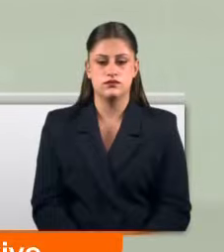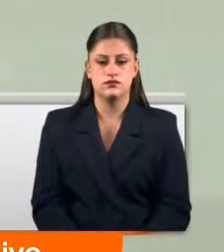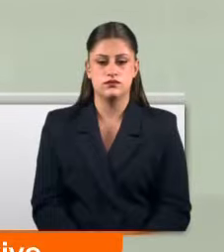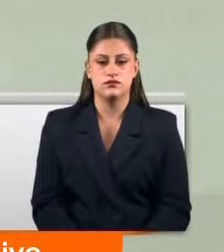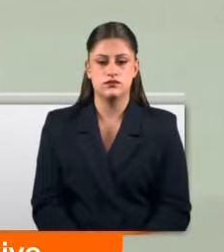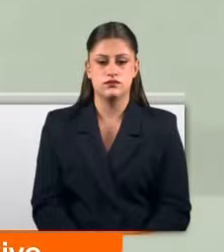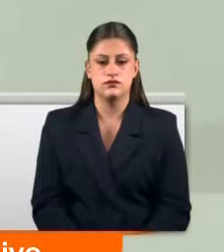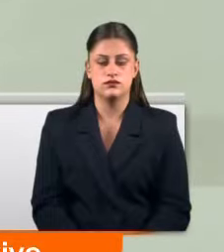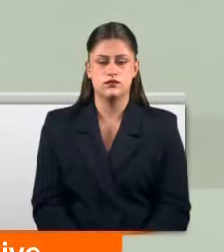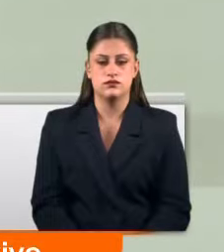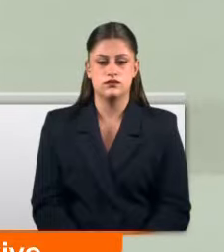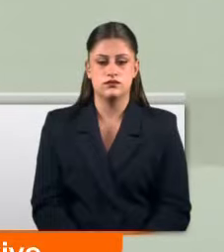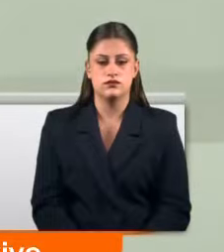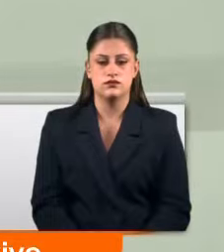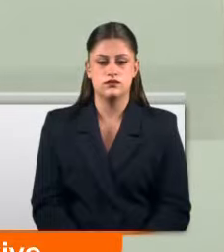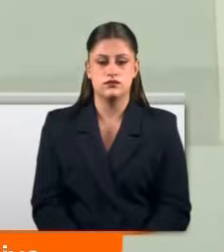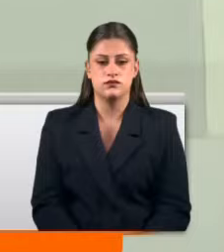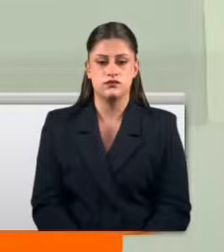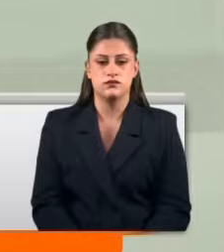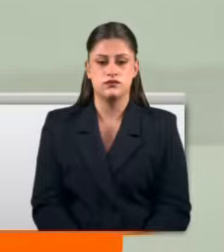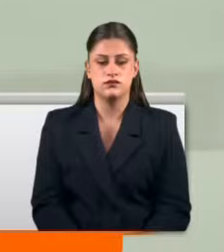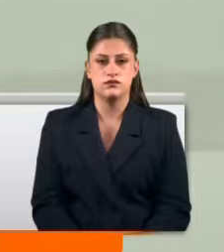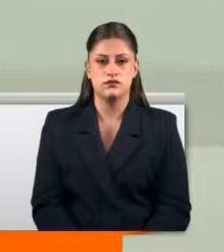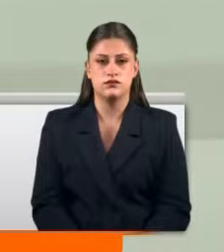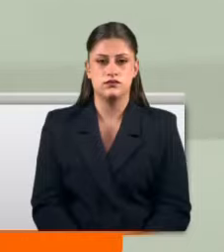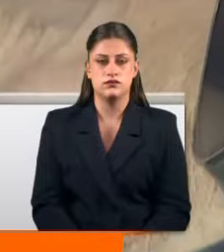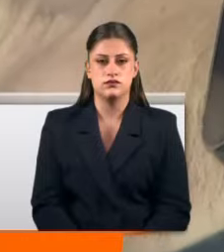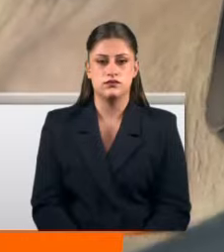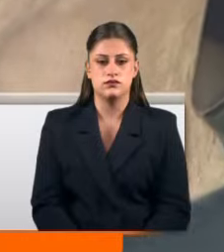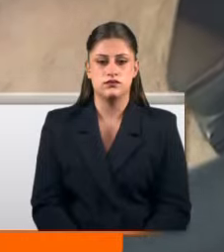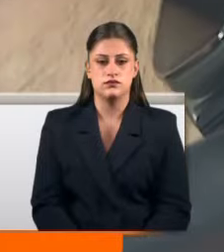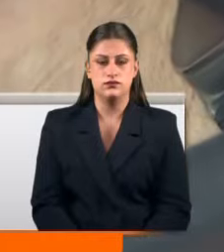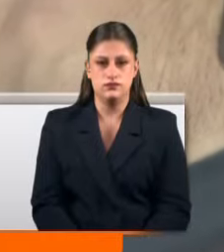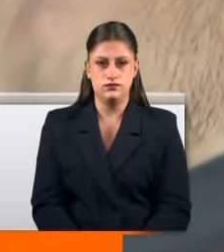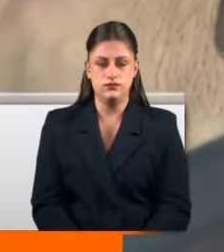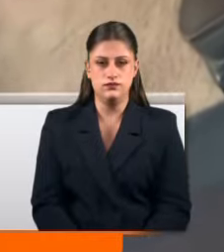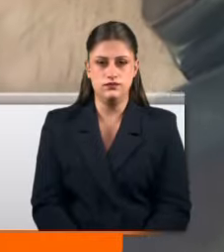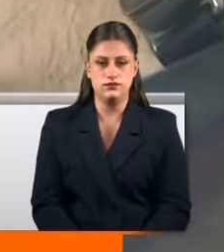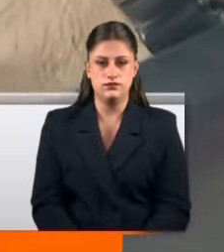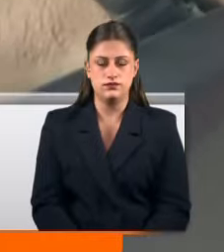ustalık belgesi, o dükkanın ruhsatı ve hizmet yeterlik belgesi olması lazım.